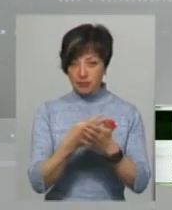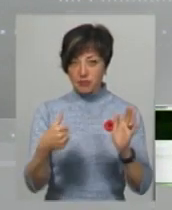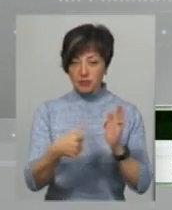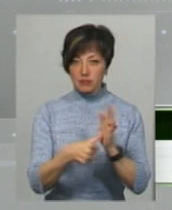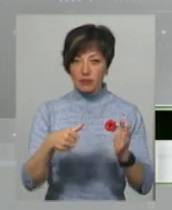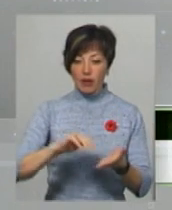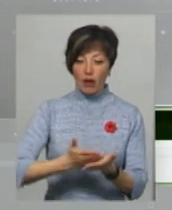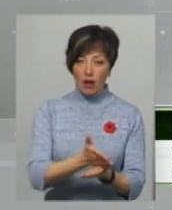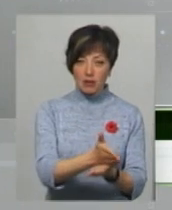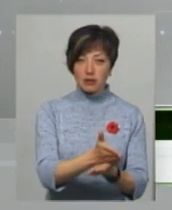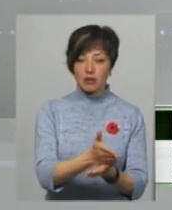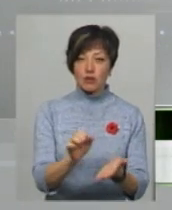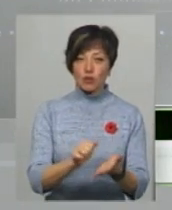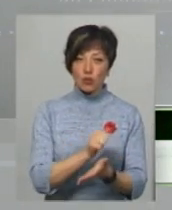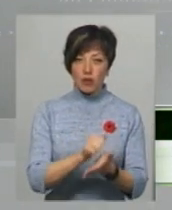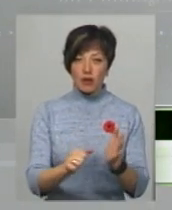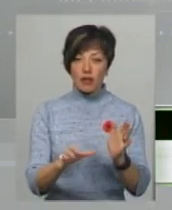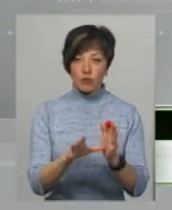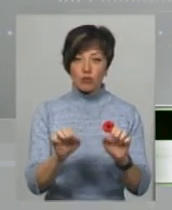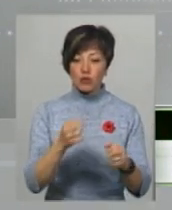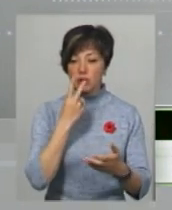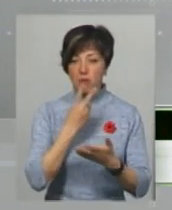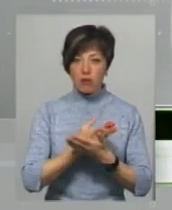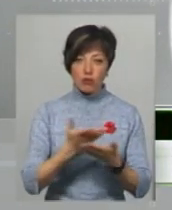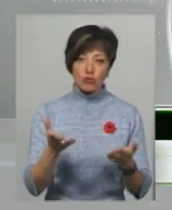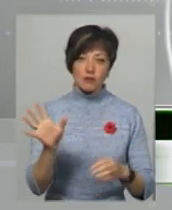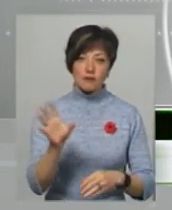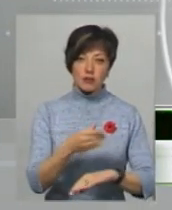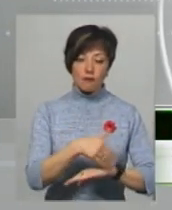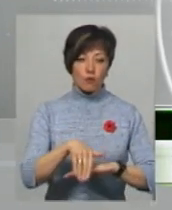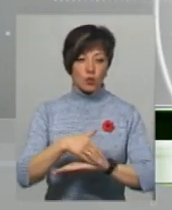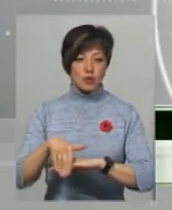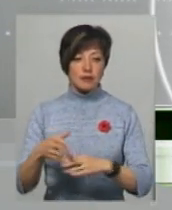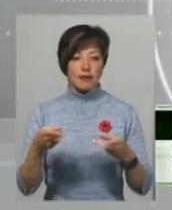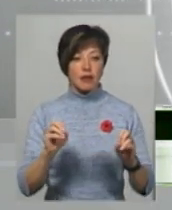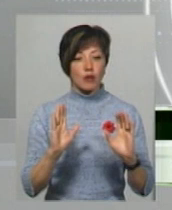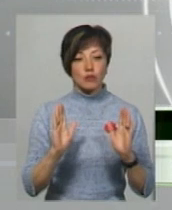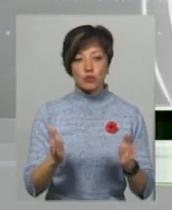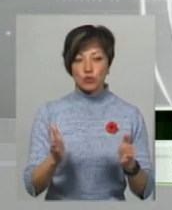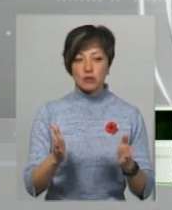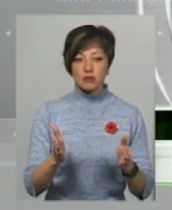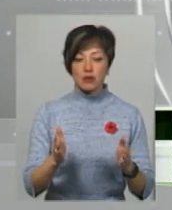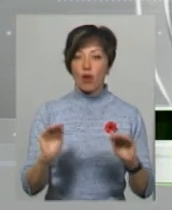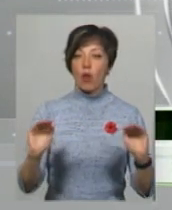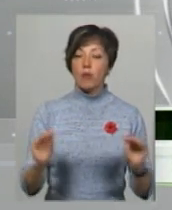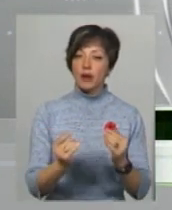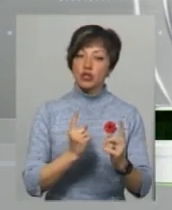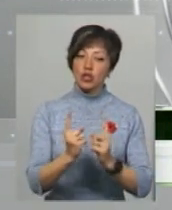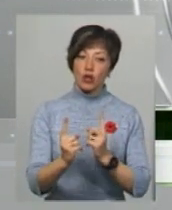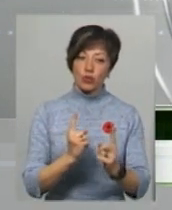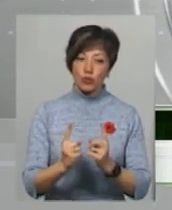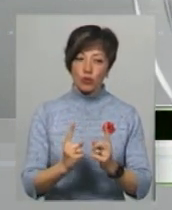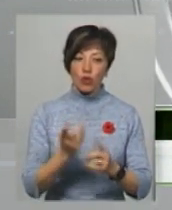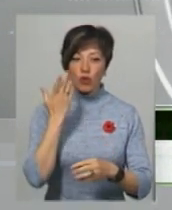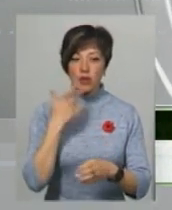Maps в документі електронного можна бачити ті вулиці, де буде обмеження руху. Коли ми здійснюємо